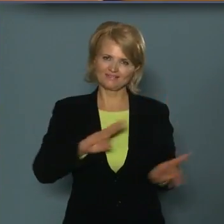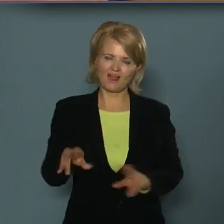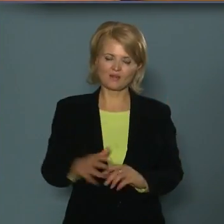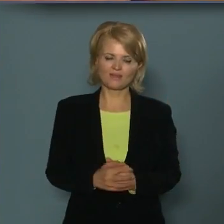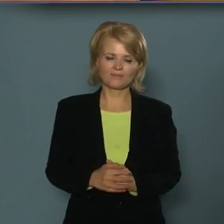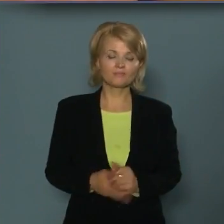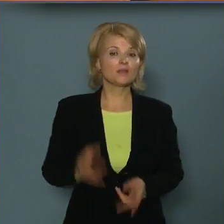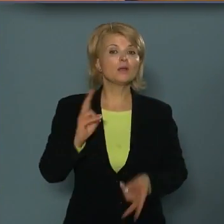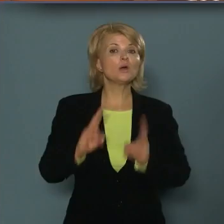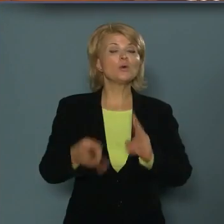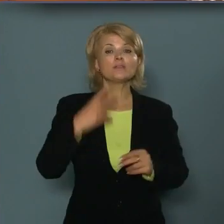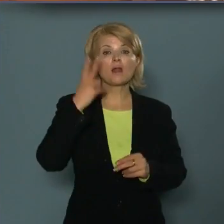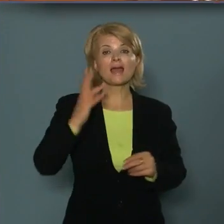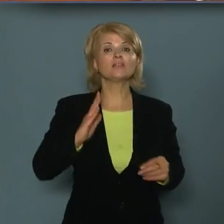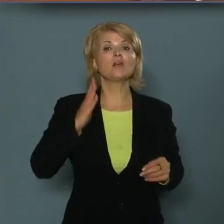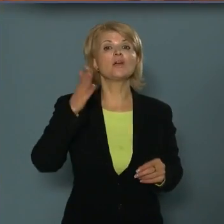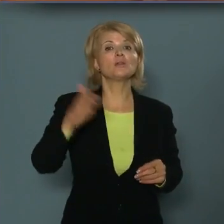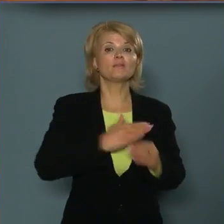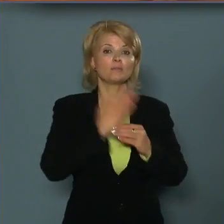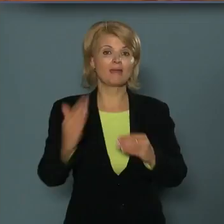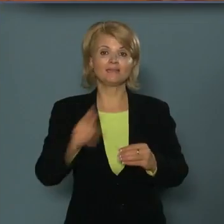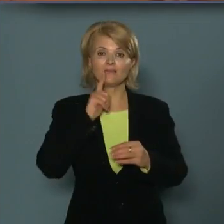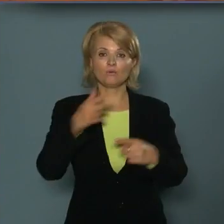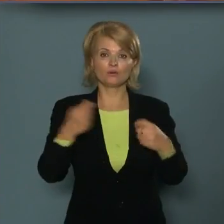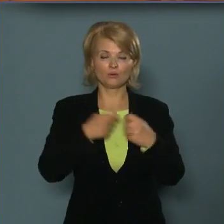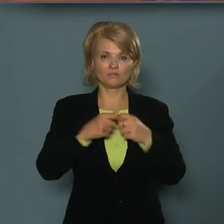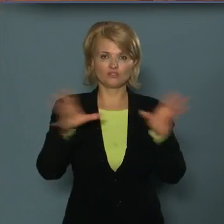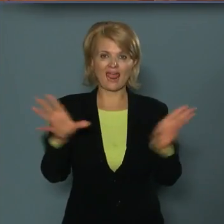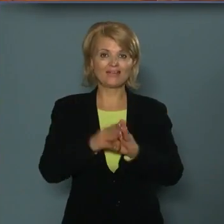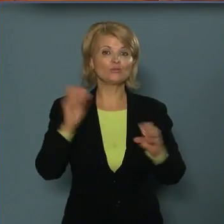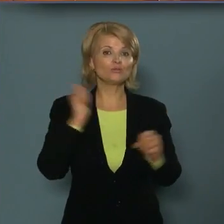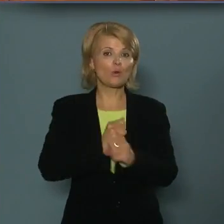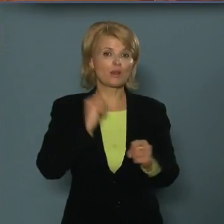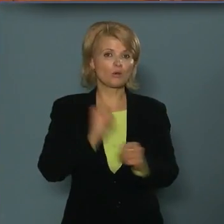vigalommal telve. Hogy látja a jövőt? Meddig fognak még így közösen együtt dolgozni?